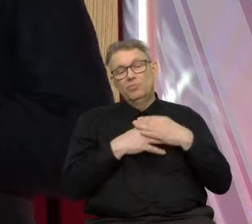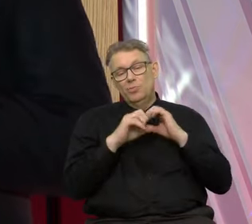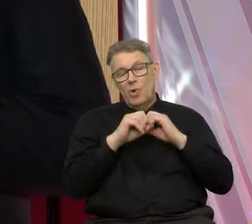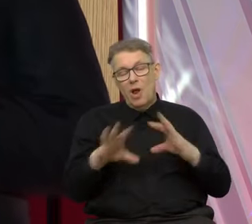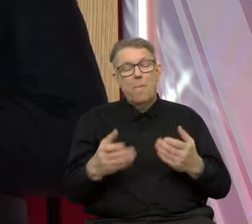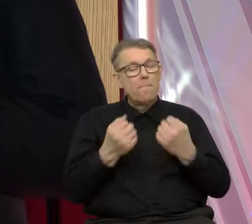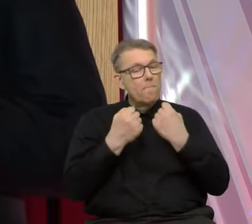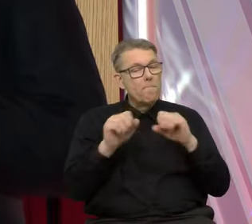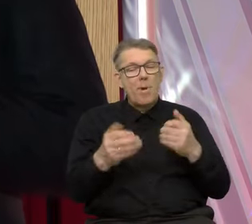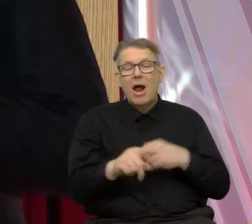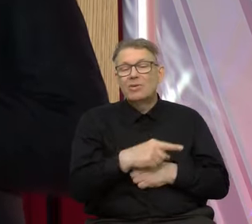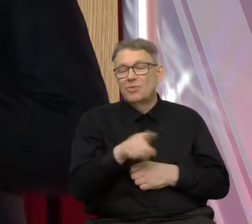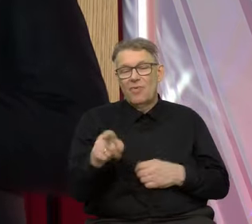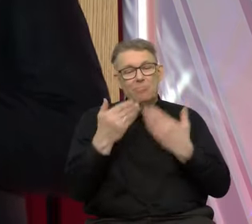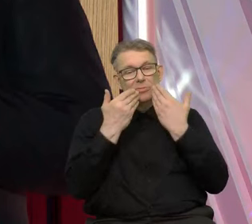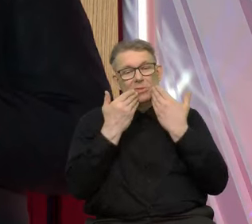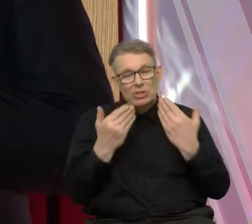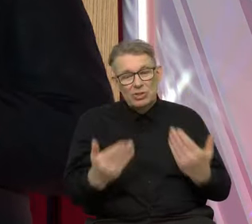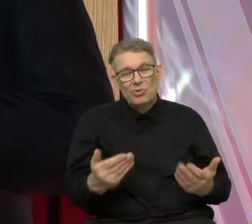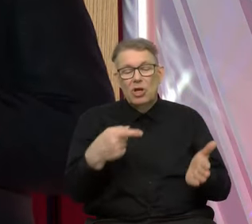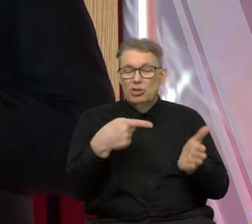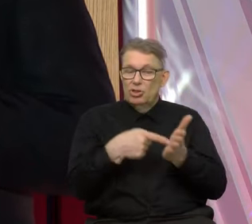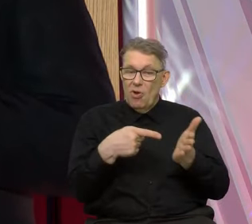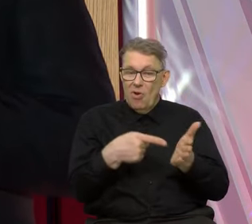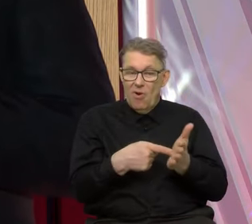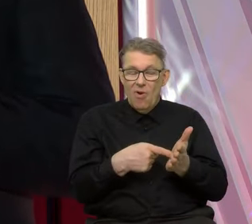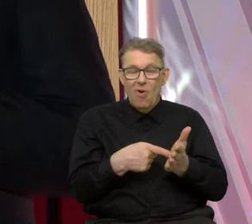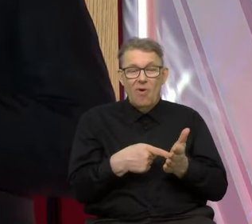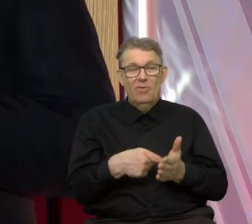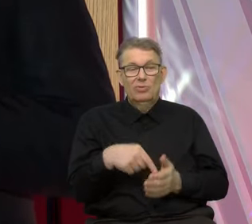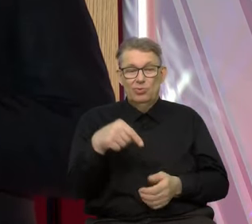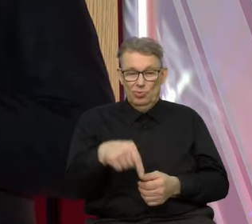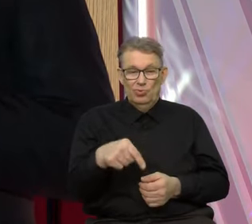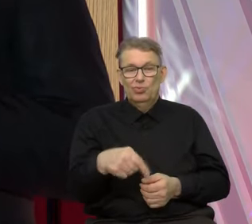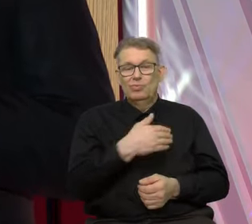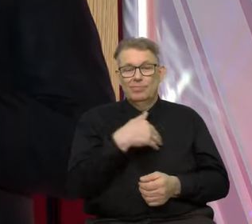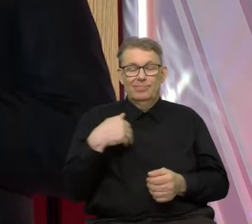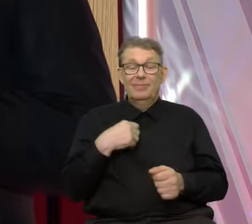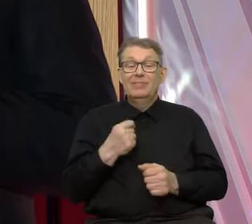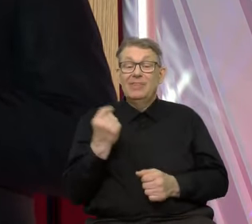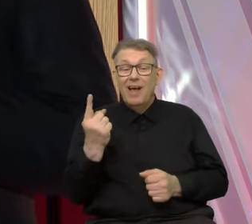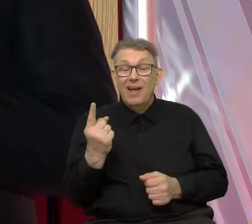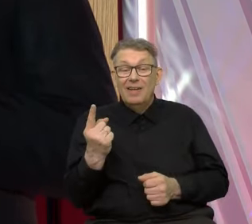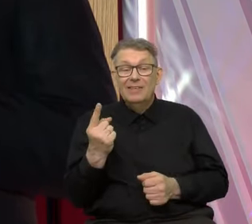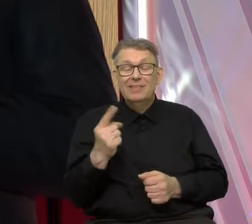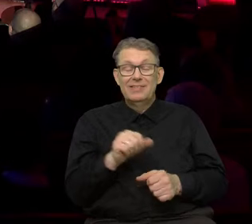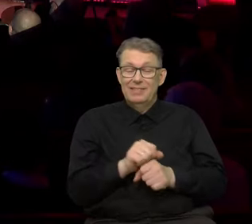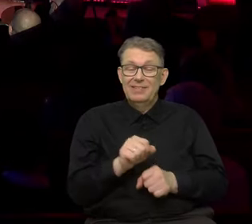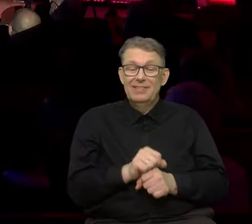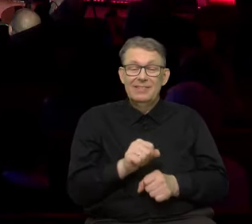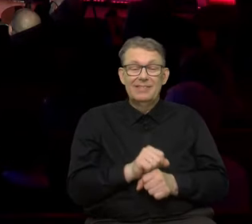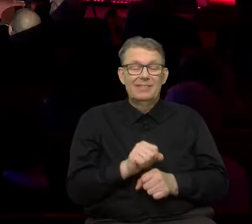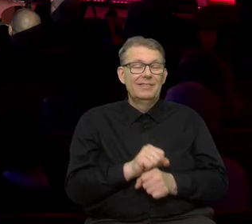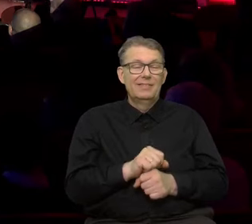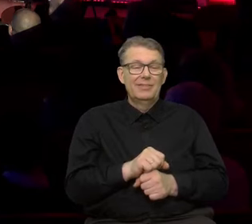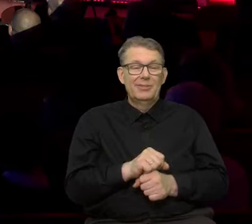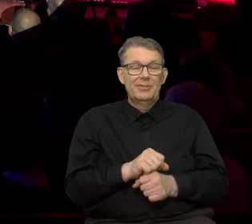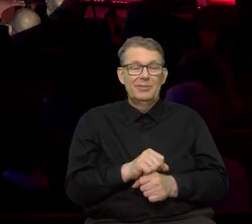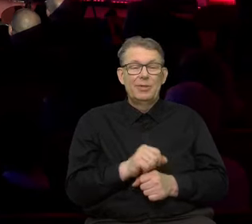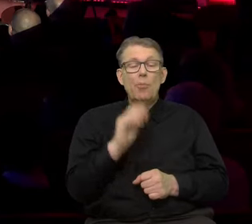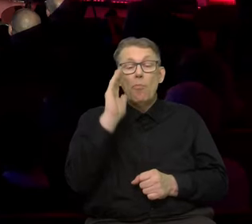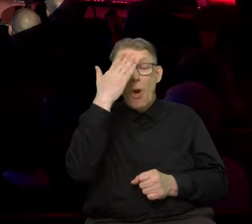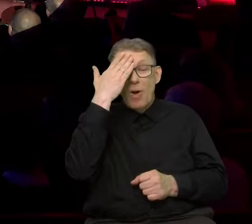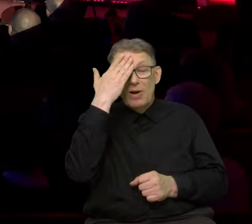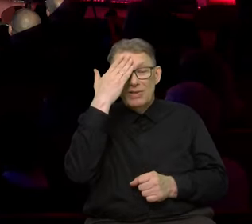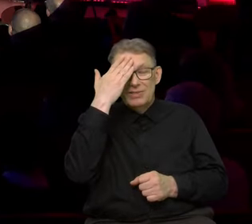Bardzo wam dziękuję za to, że tutaj jesteśmy, że